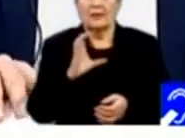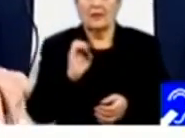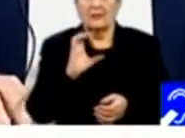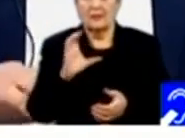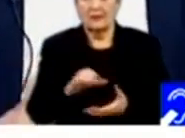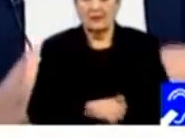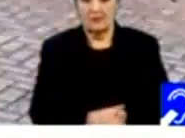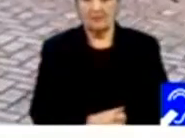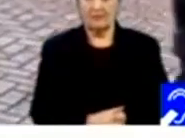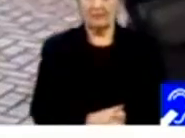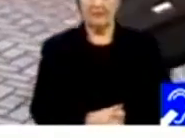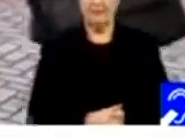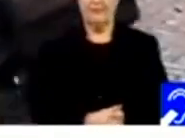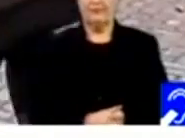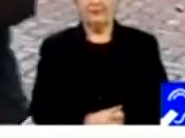rog.